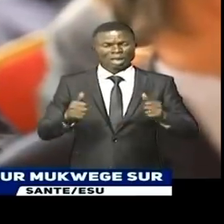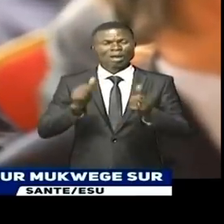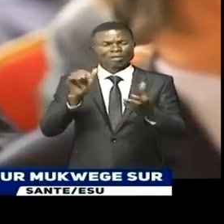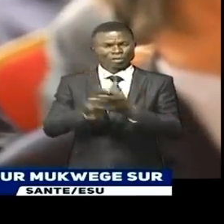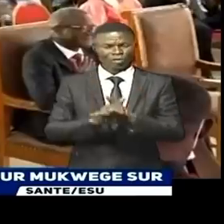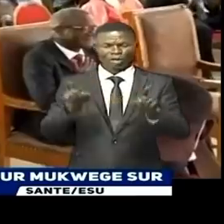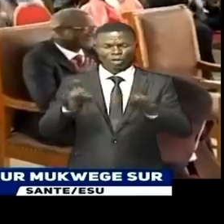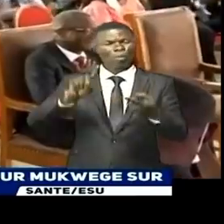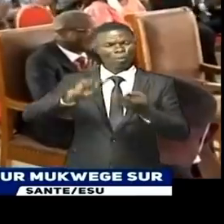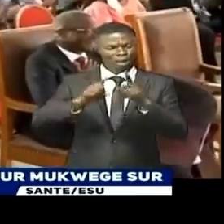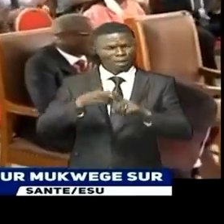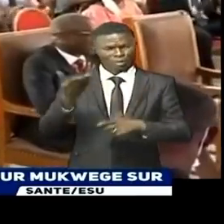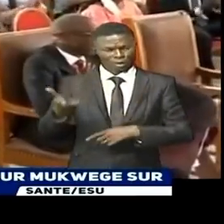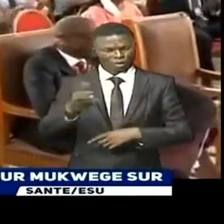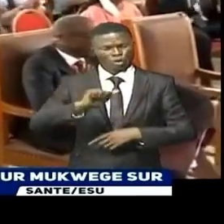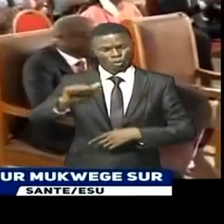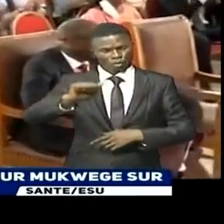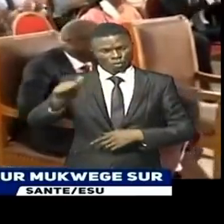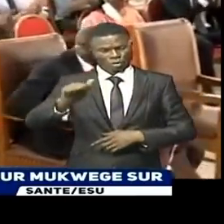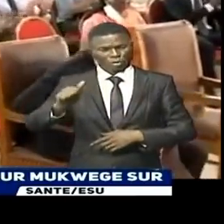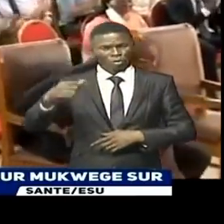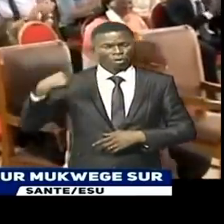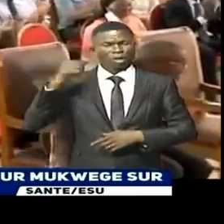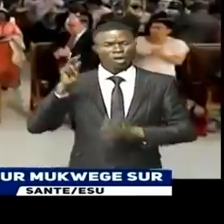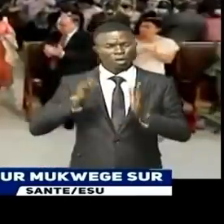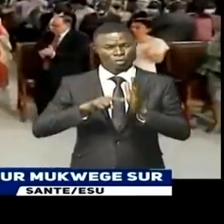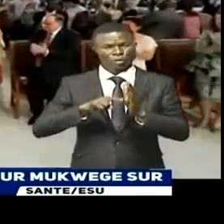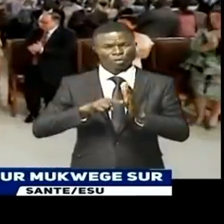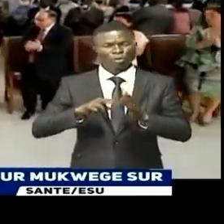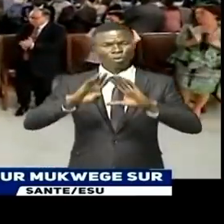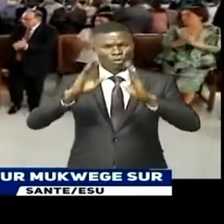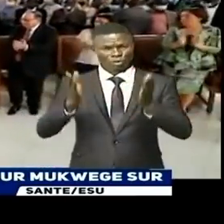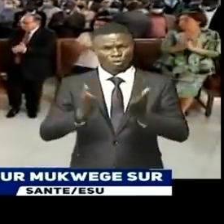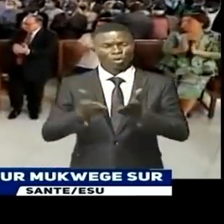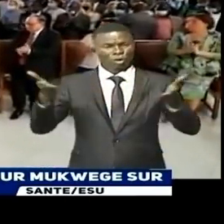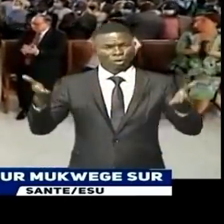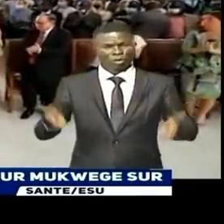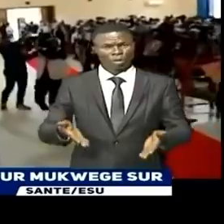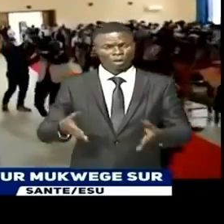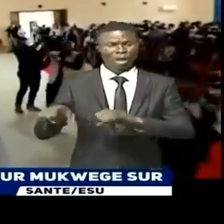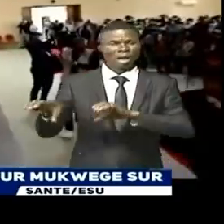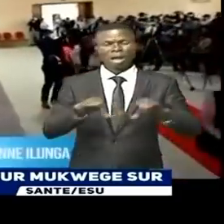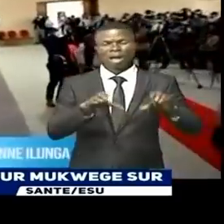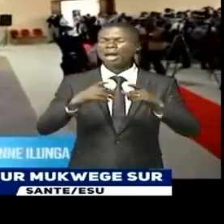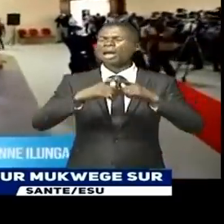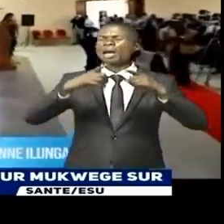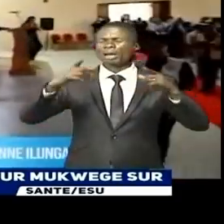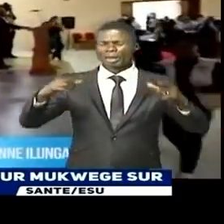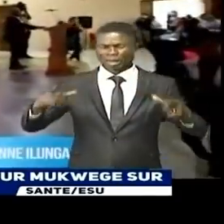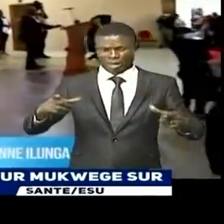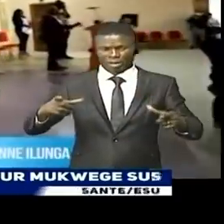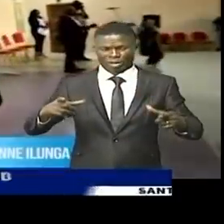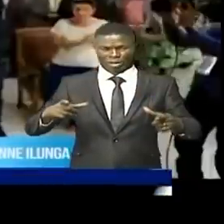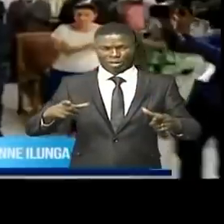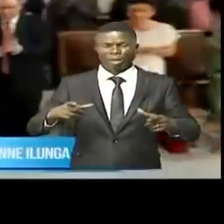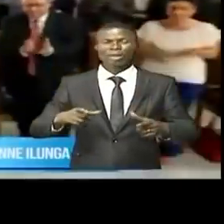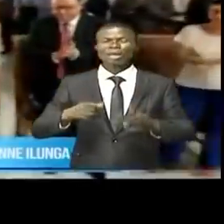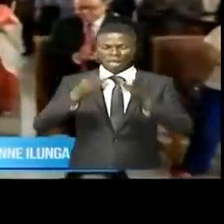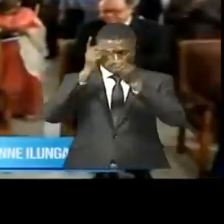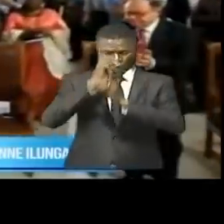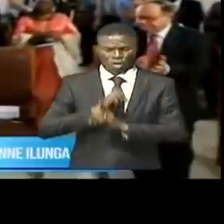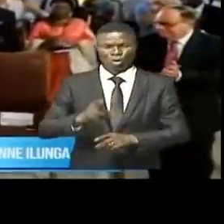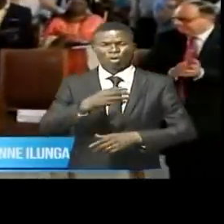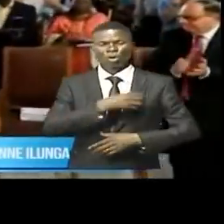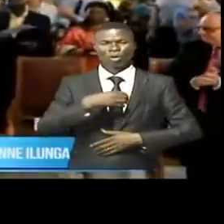comme son égal membres du gouvernement corps consulaires ont été présents à ces grands rendez-vous de l'homme qui a fait de la dignité des